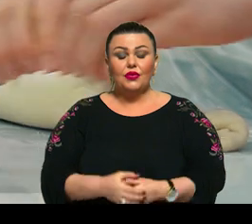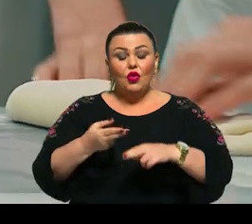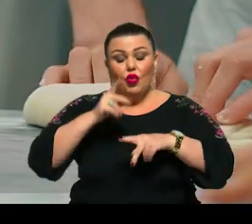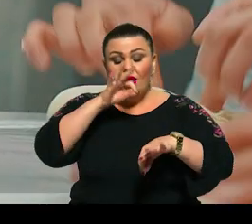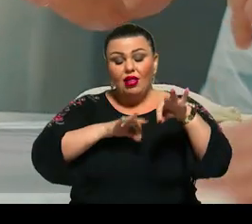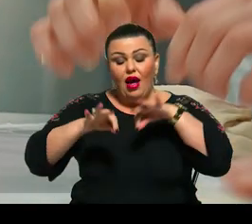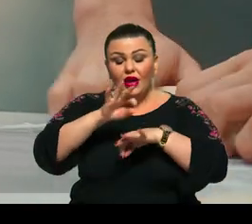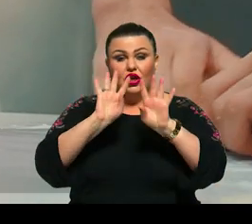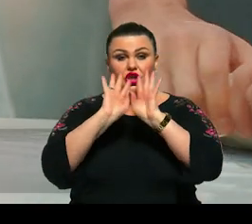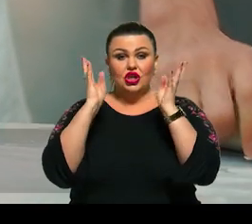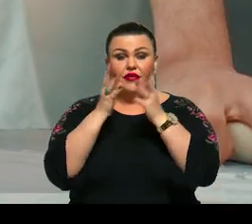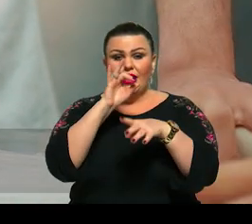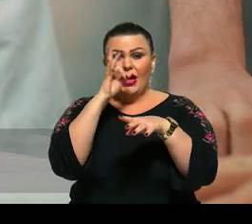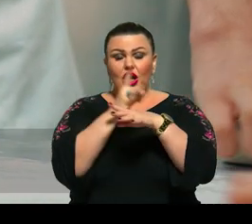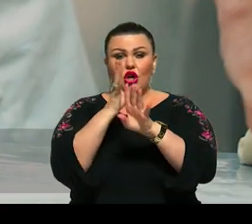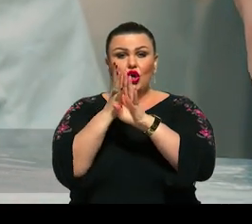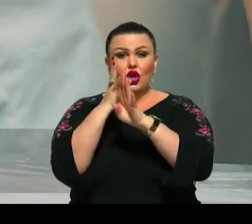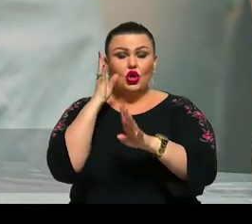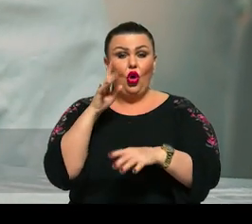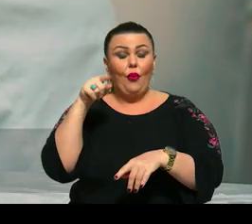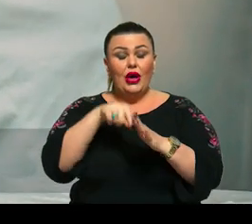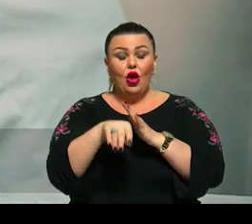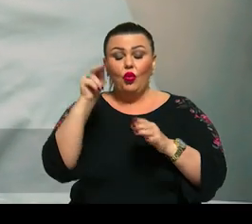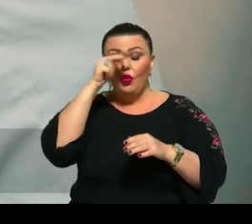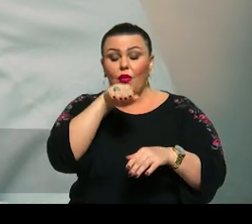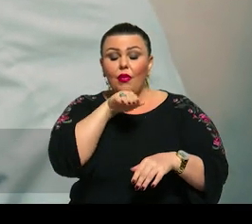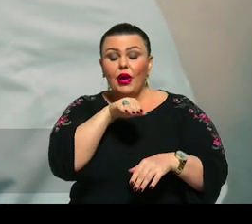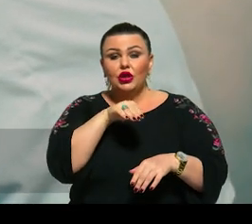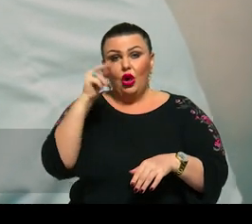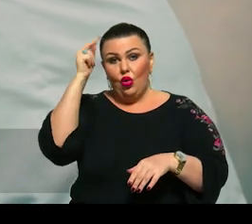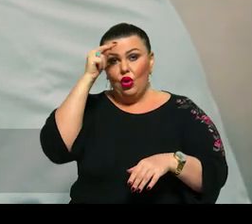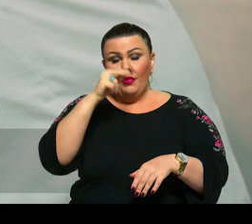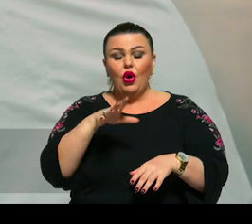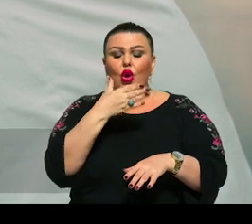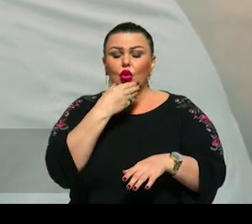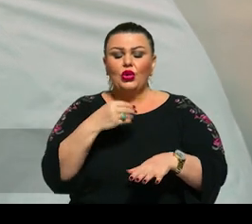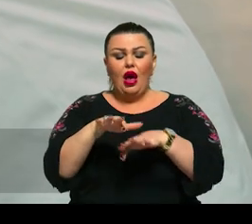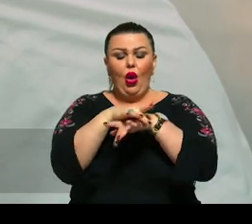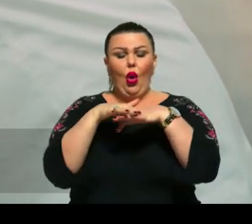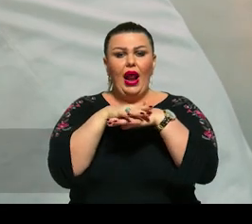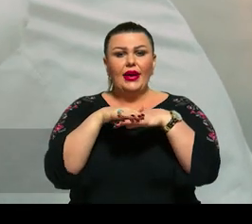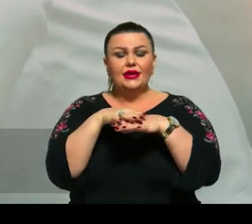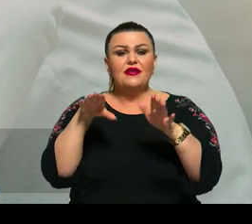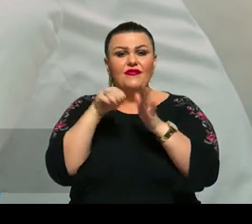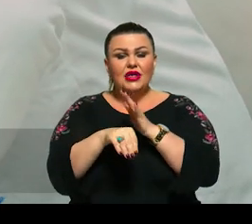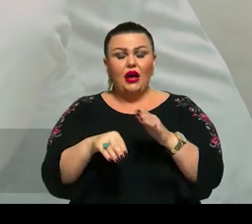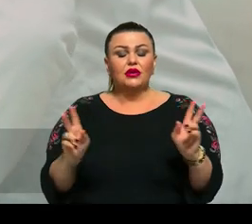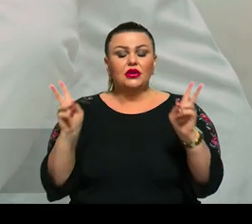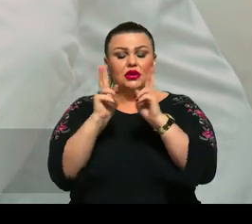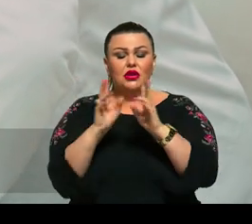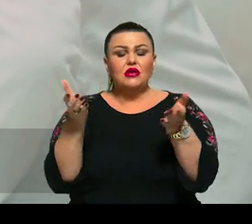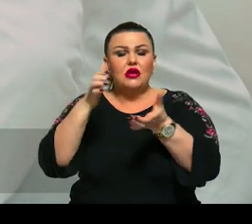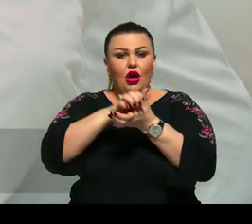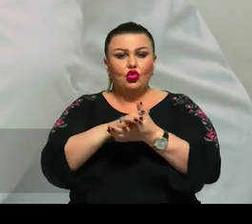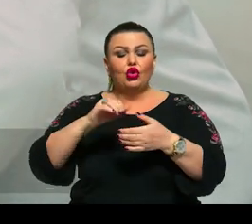Bu layihə çərçivəsində ilk növbədə bu peşəyə yiyələndim. Gözəl kollektivlə tanış oldum. Yeni